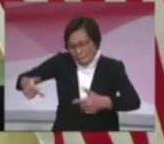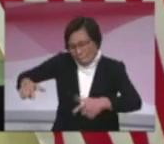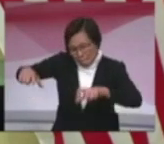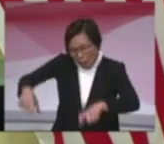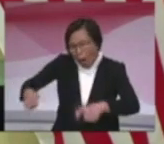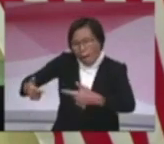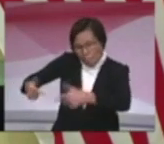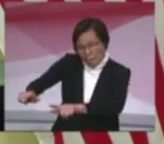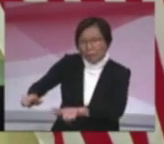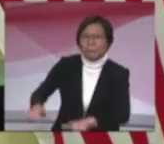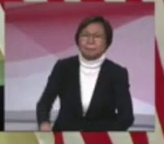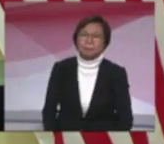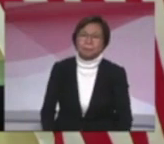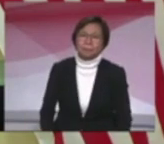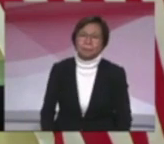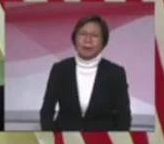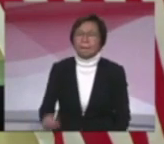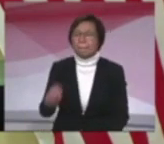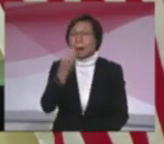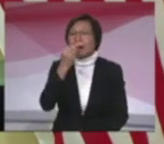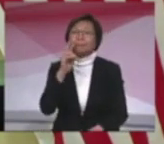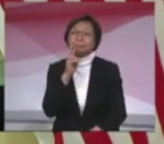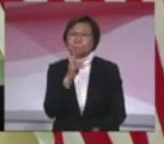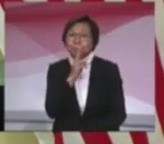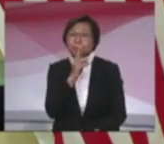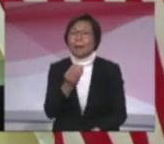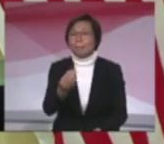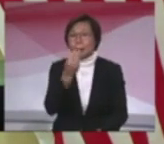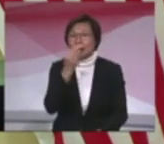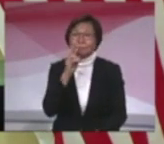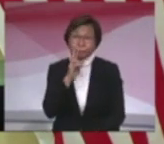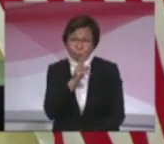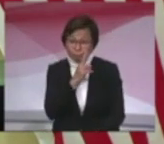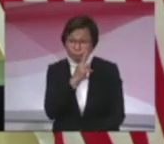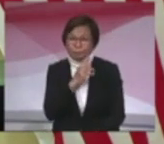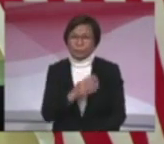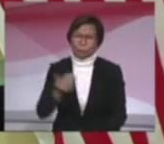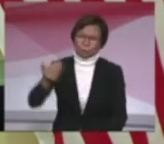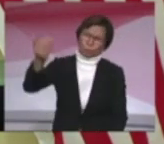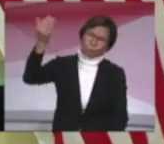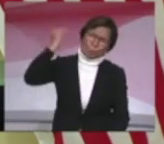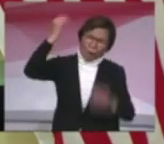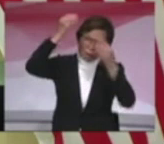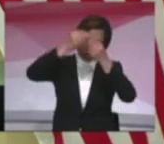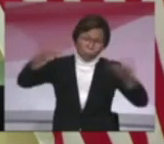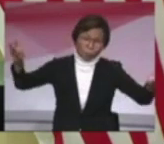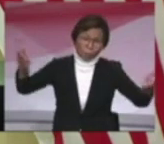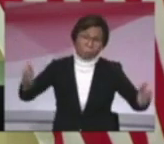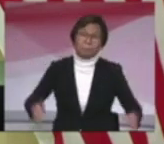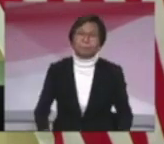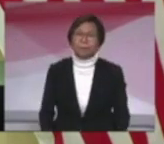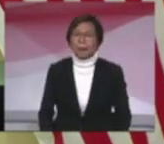mengenai dine-in. Ya, dine-in seperti yang saya dulu umumkan